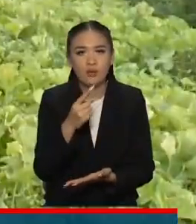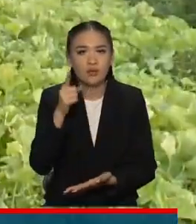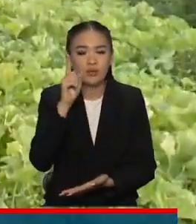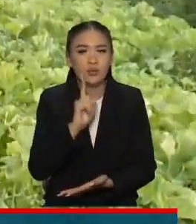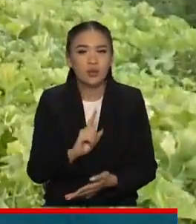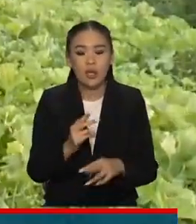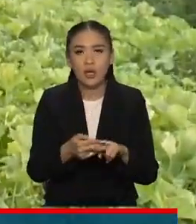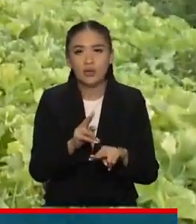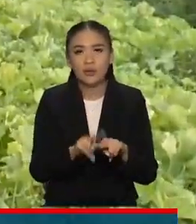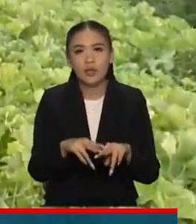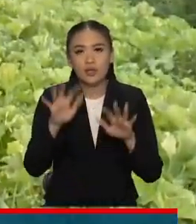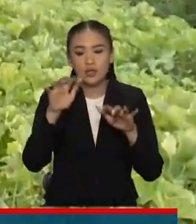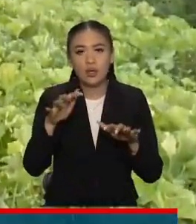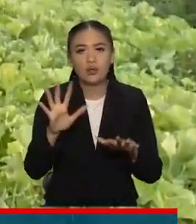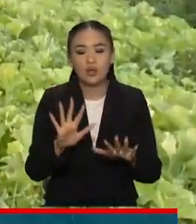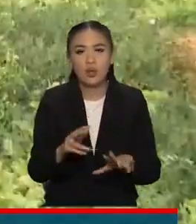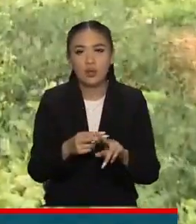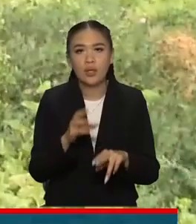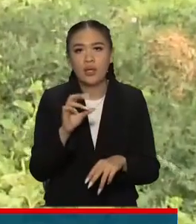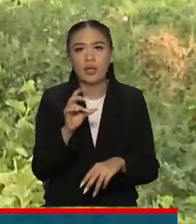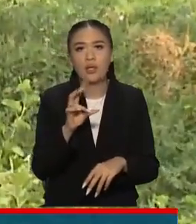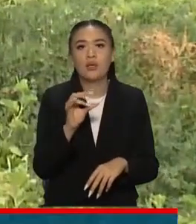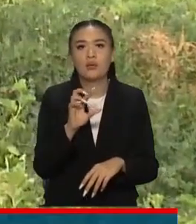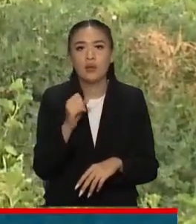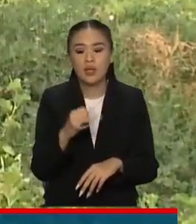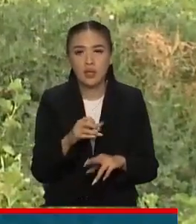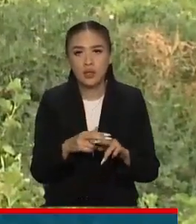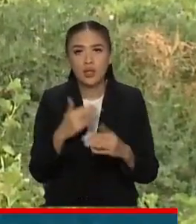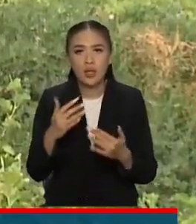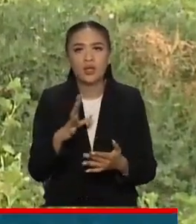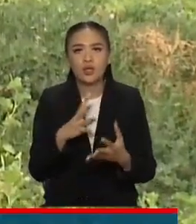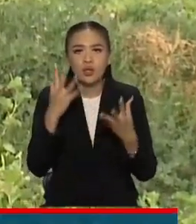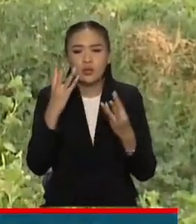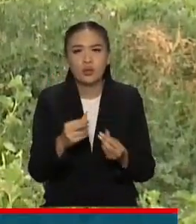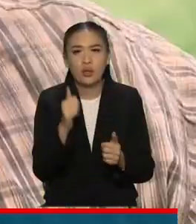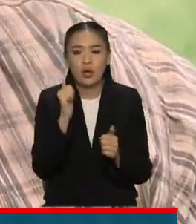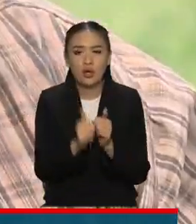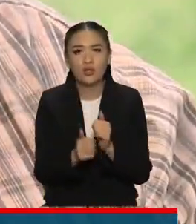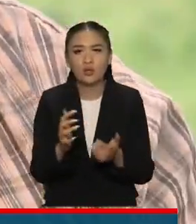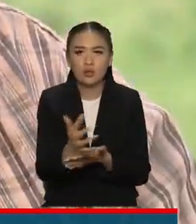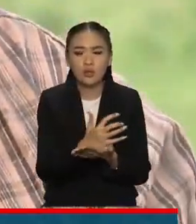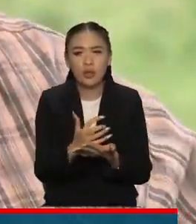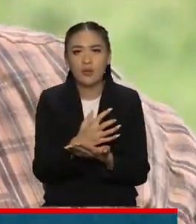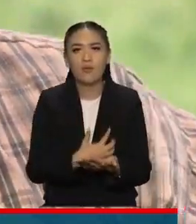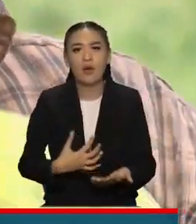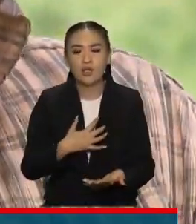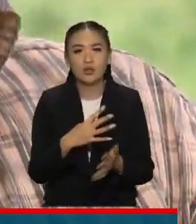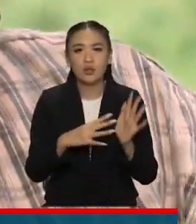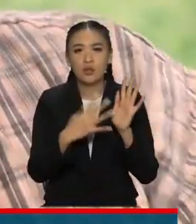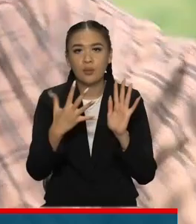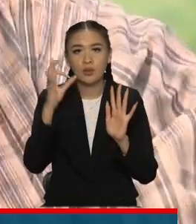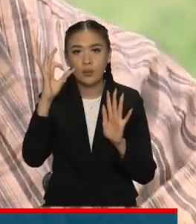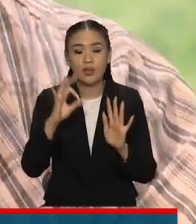Жауын шашындағана тынығатын шаруа Хасен Кененбай үшін жиын терімнің әр күні маңызды. Алқаптағы 1 гектар ғауының 95% әміре